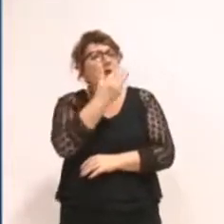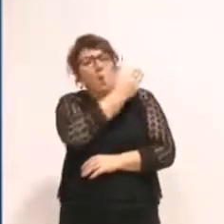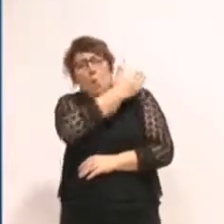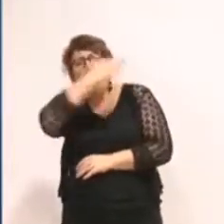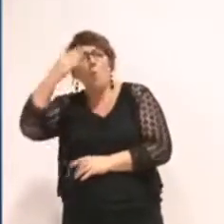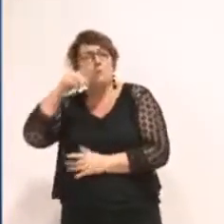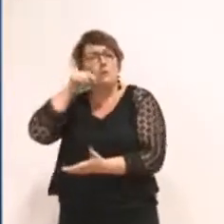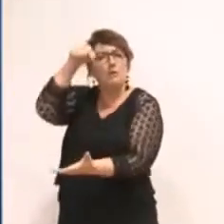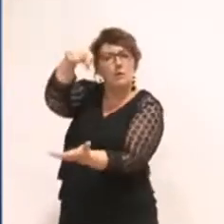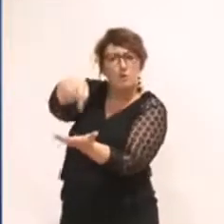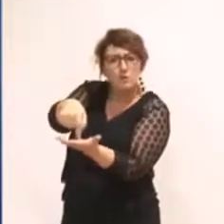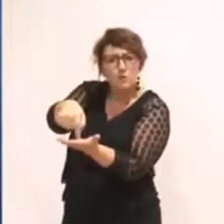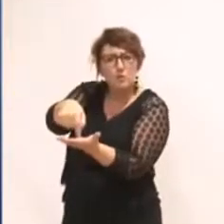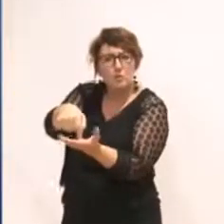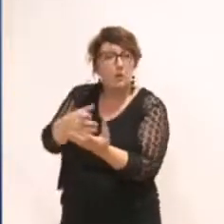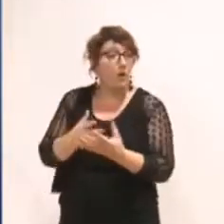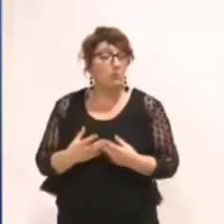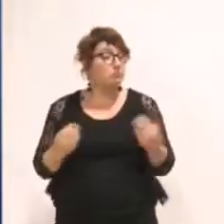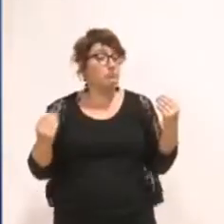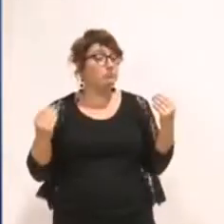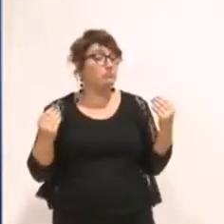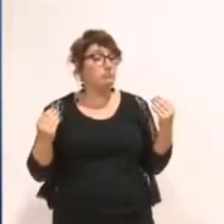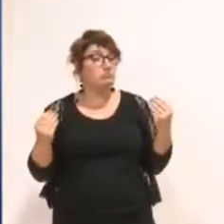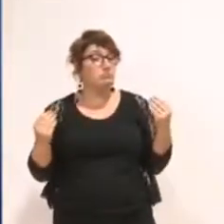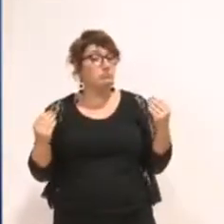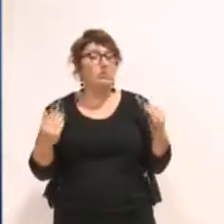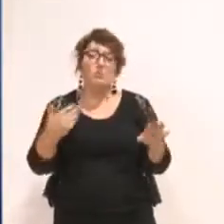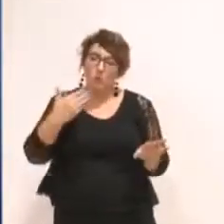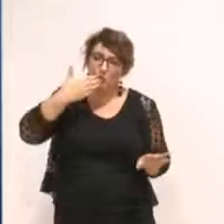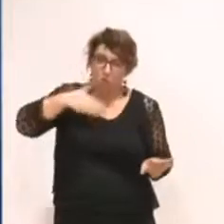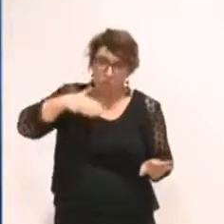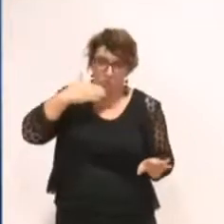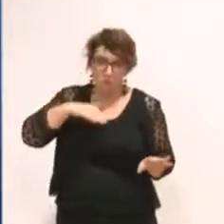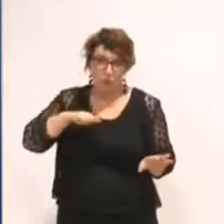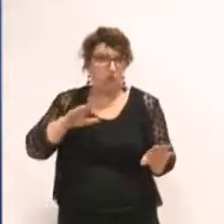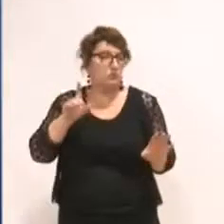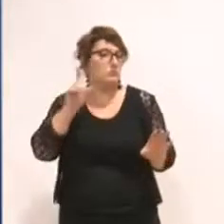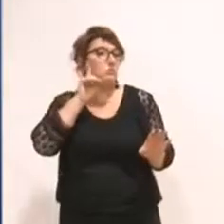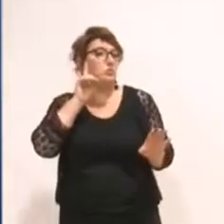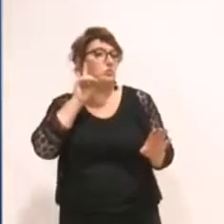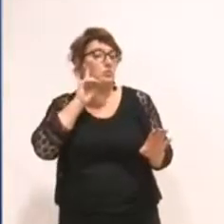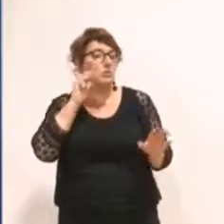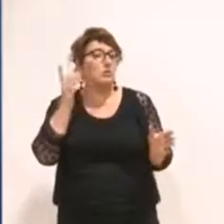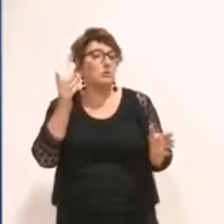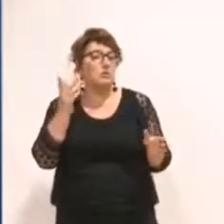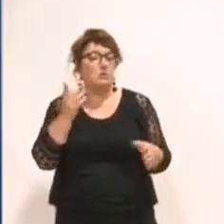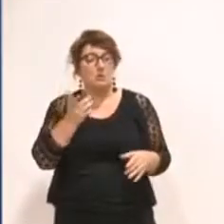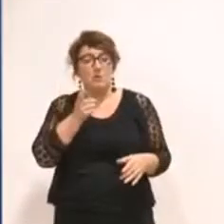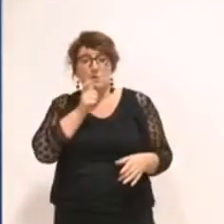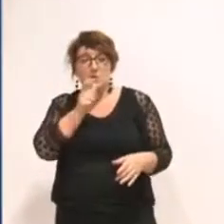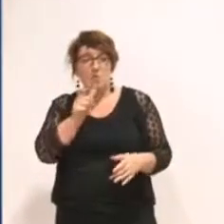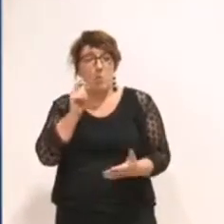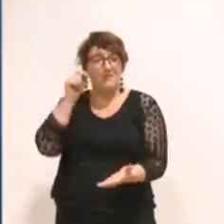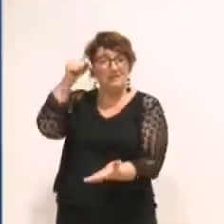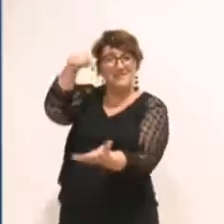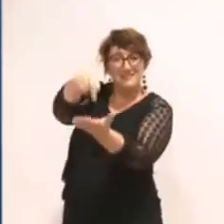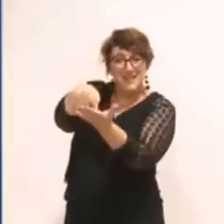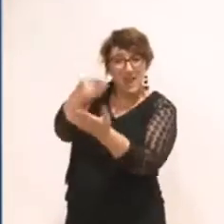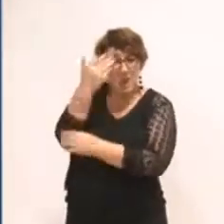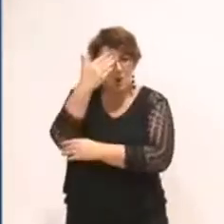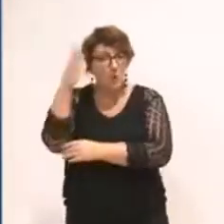à un moment, c'est un peu sorti comme ça, mais tant mieux, hein, parce que associer le mot tiers-lieu, qui est un mot très